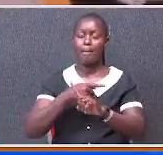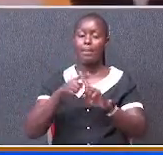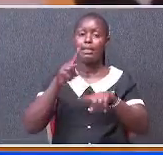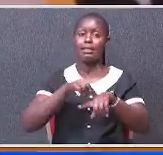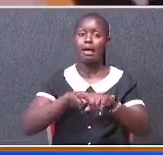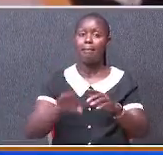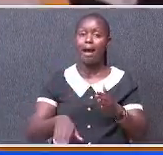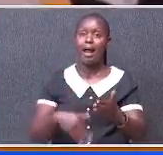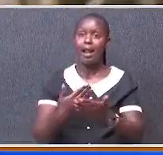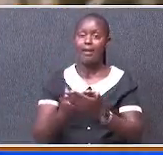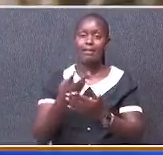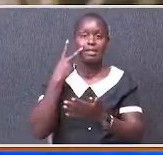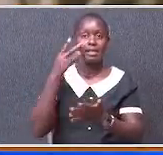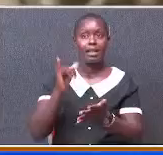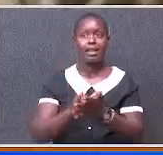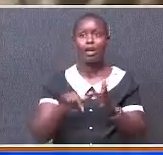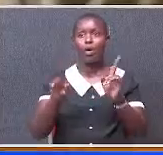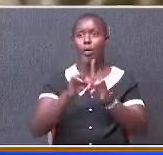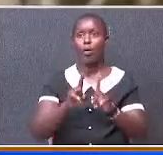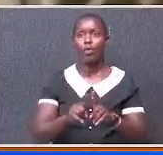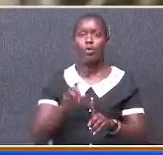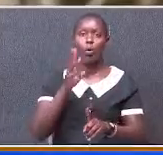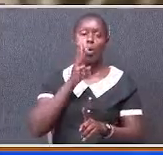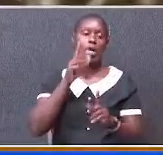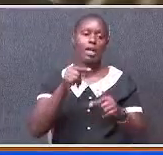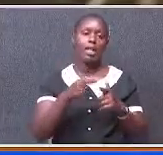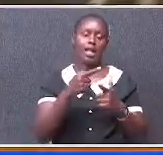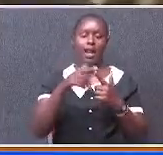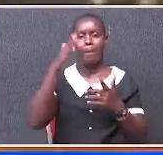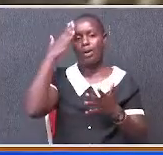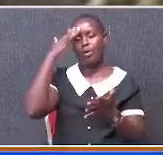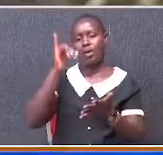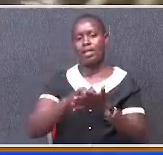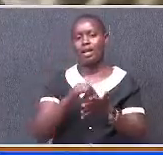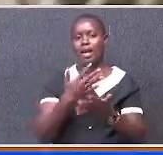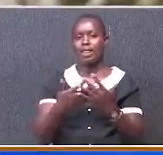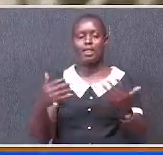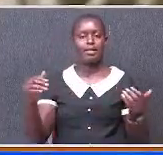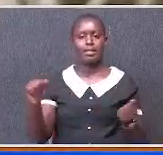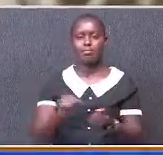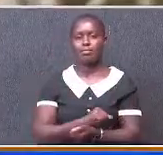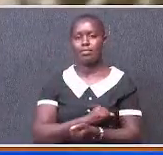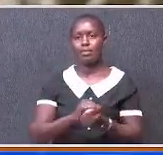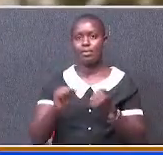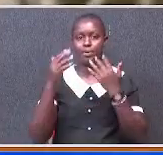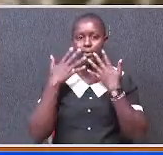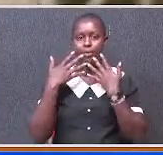nikaona pia OCS anakunywa maji hapa, nikajua hii maneno imeharibika.